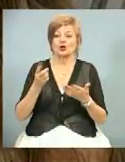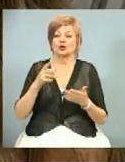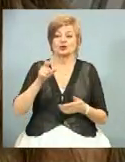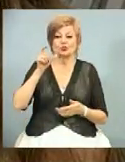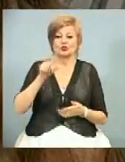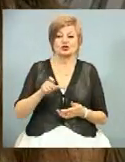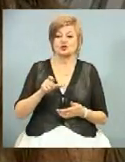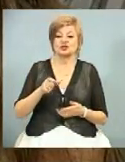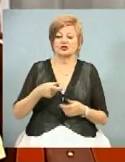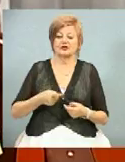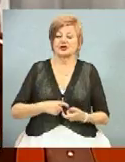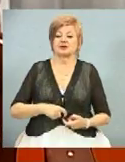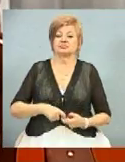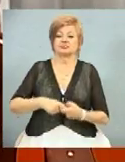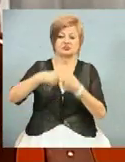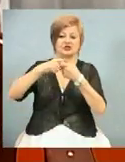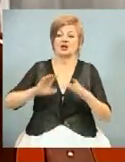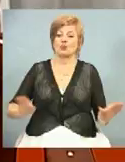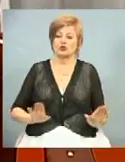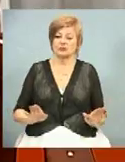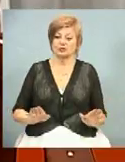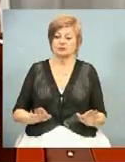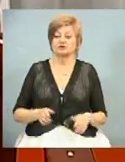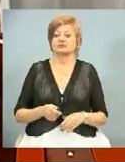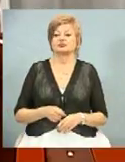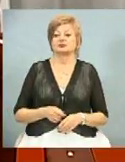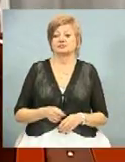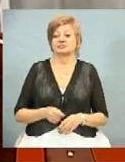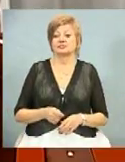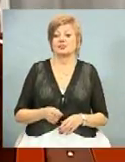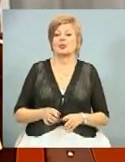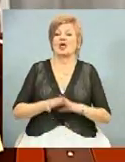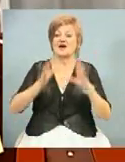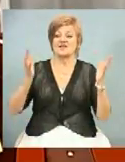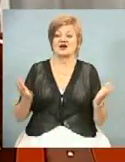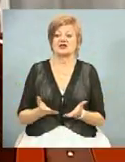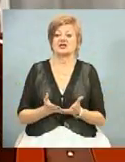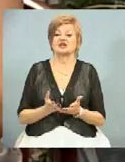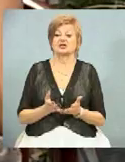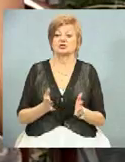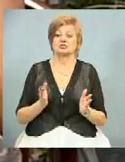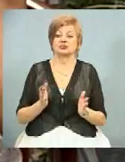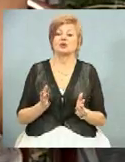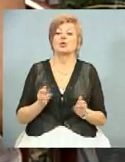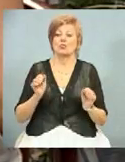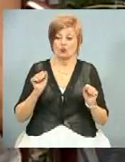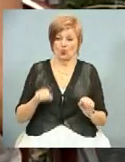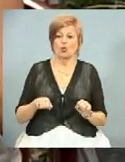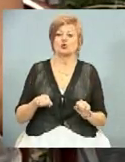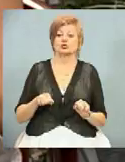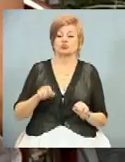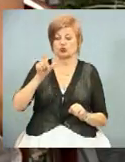людину вони в повітря не підіймуть. Так. І великі. І великі, великі, більші кульки, повітряні